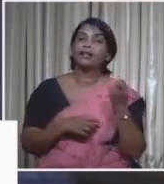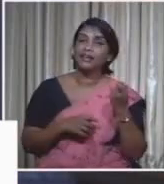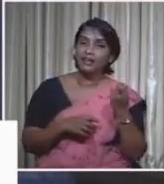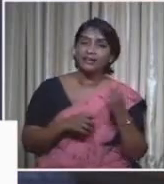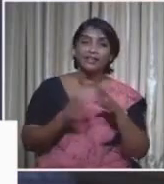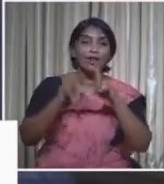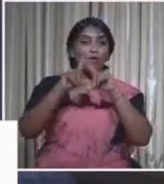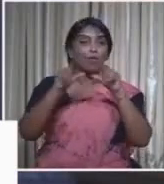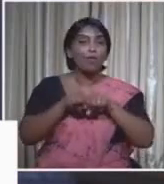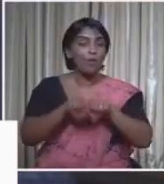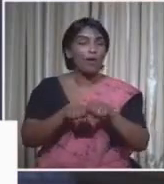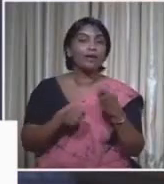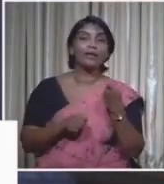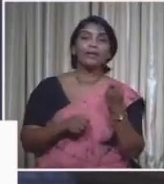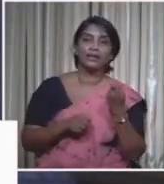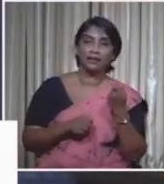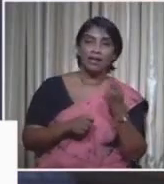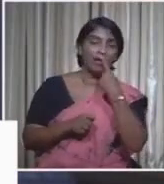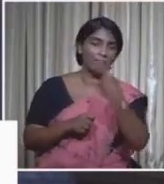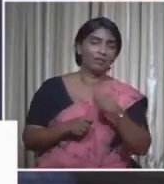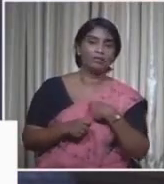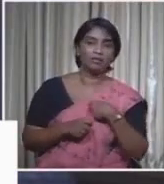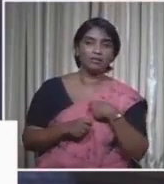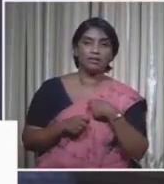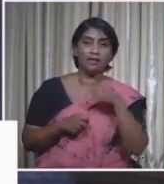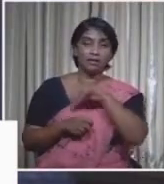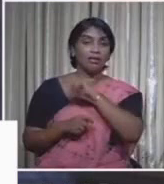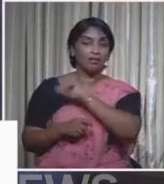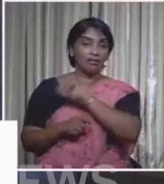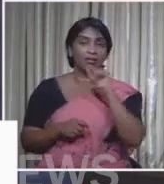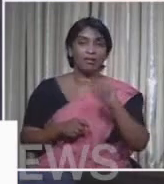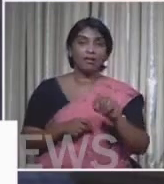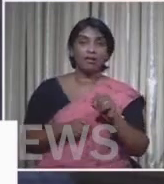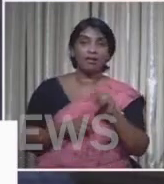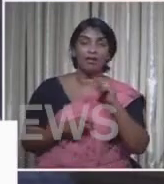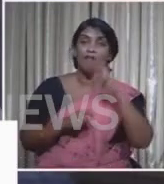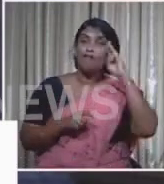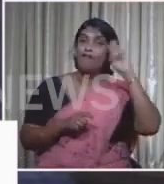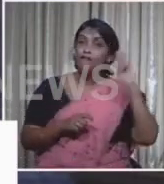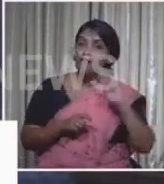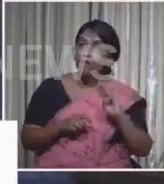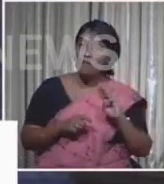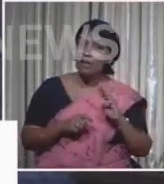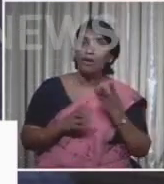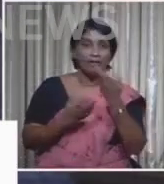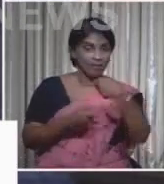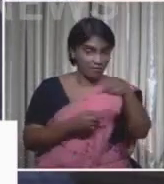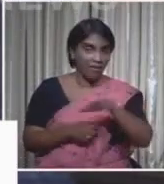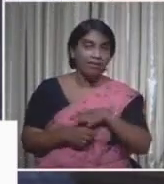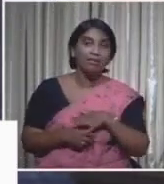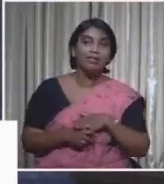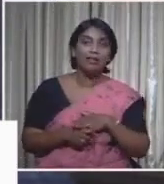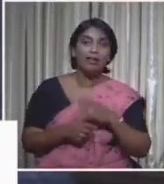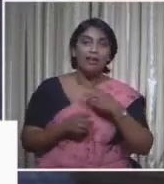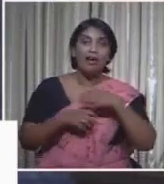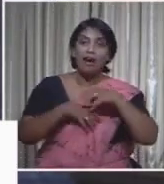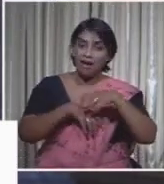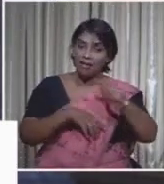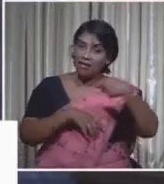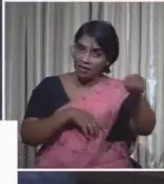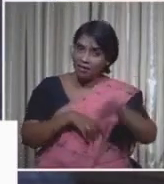පලා කීයද කියලා පෙන් අහනවා. මේ පැත්තේ මන්ත්‍රීවරයෙක්ගෙන් ඇහුවා වම්බටු ගත්තද ගහල